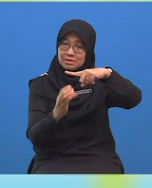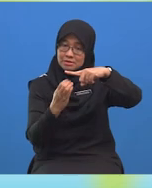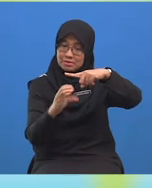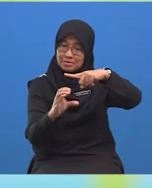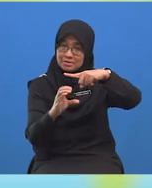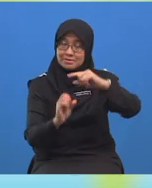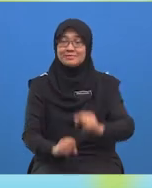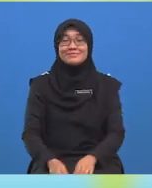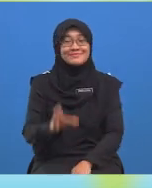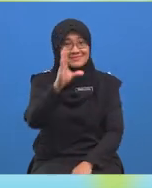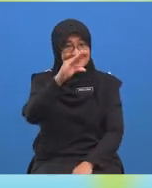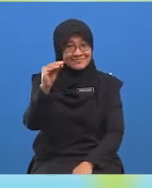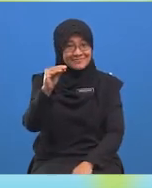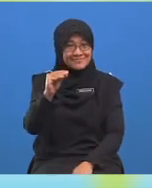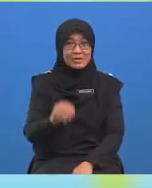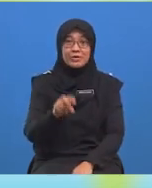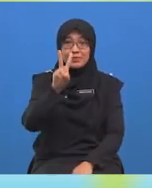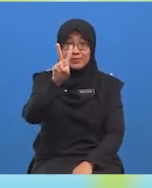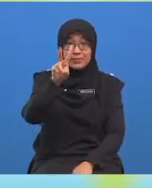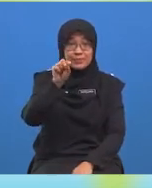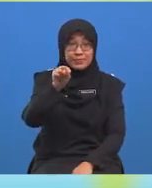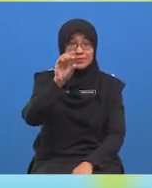4.58/100. Dan